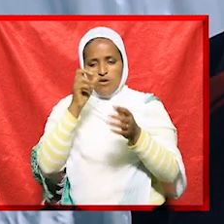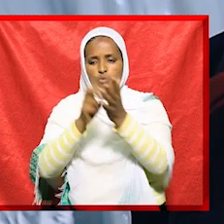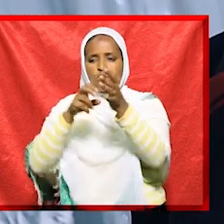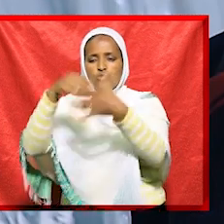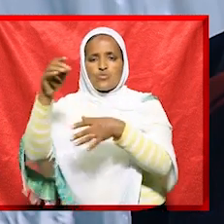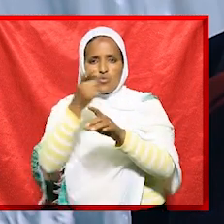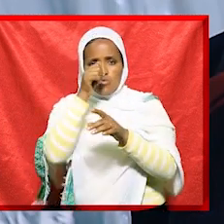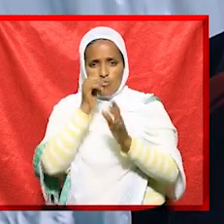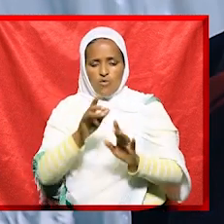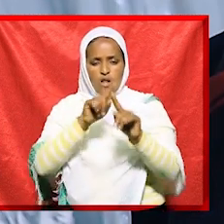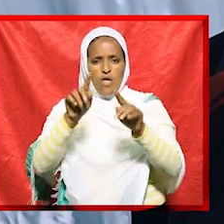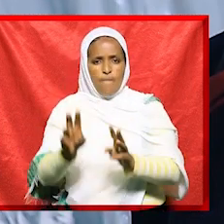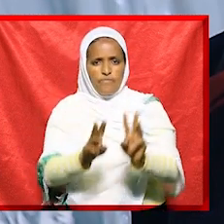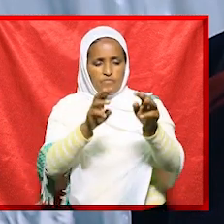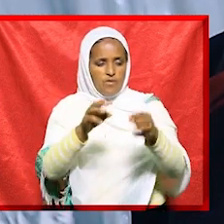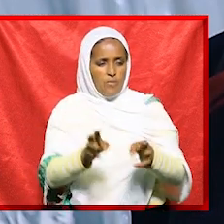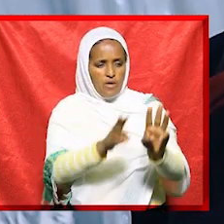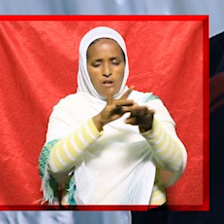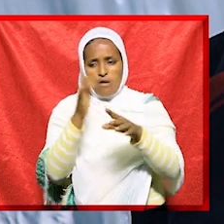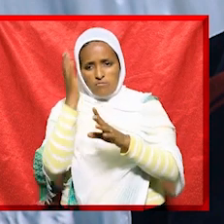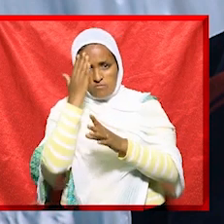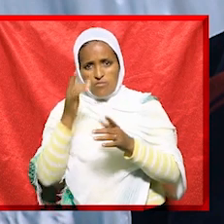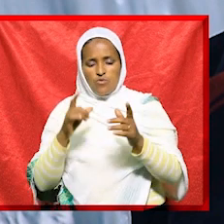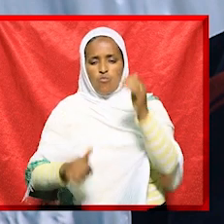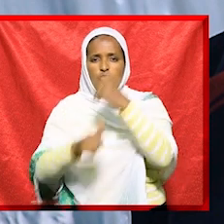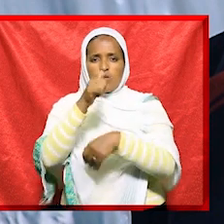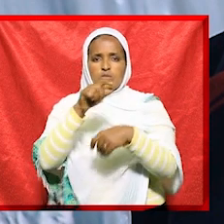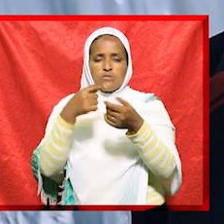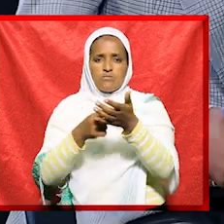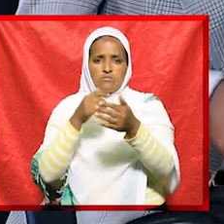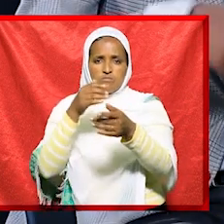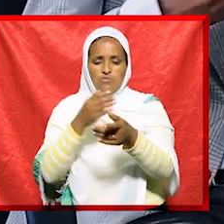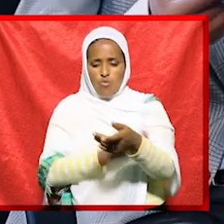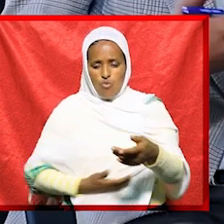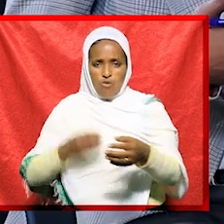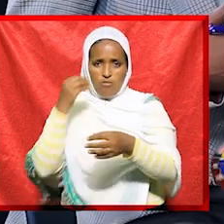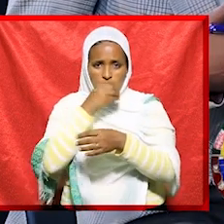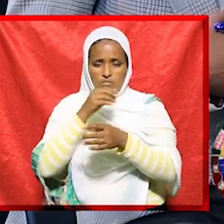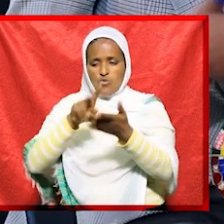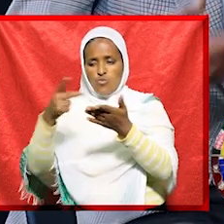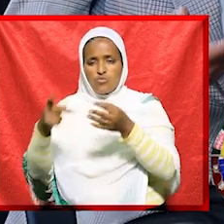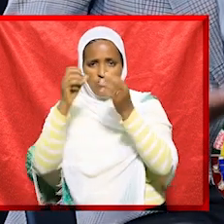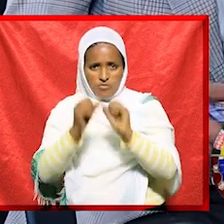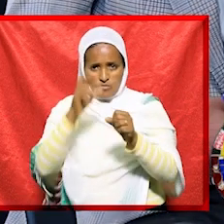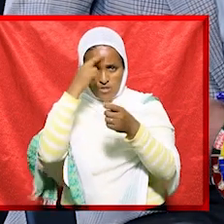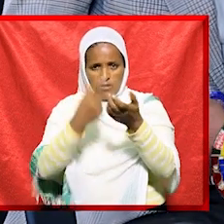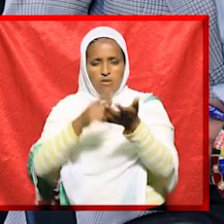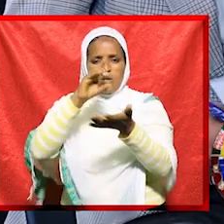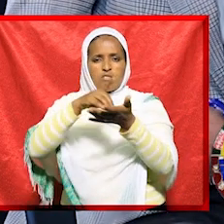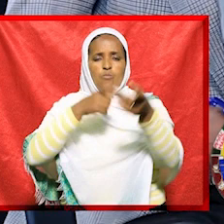እናምናለን ከወንጌል ውጪ የሆነ ህዝብ ግን ኢትዮጵያዊ በተለያየ መንገድ ለምሳሌ ጎዳና ተዳዳሪዎች አሁን ለመጠቃትም ስለሚረባቸው ወጣቸው ለማሟላት